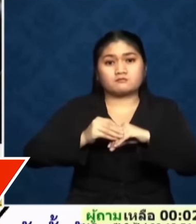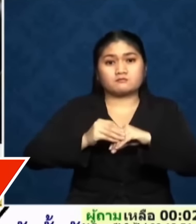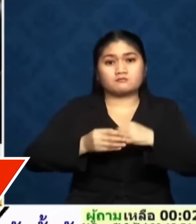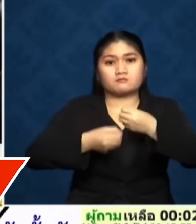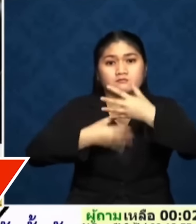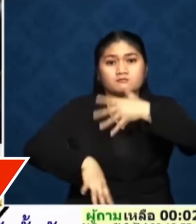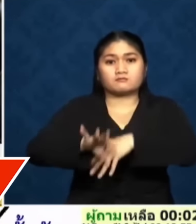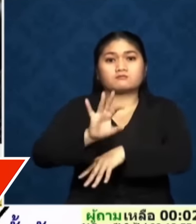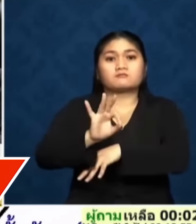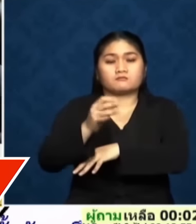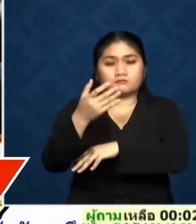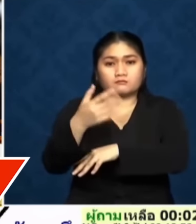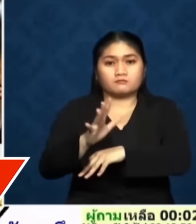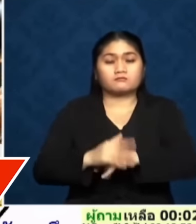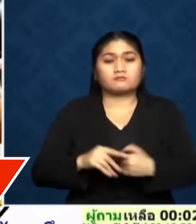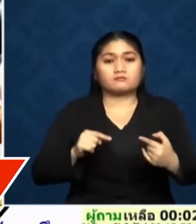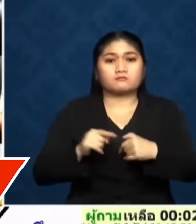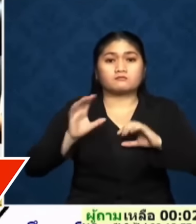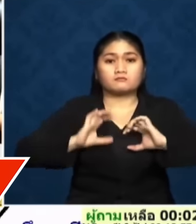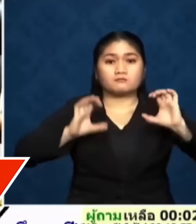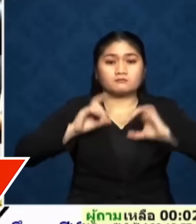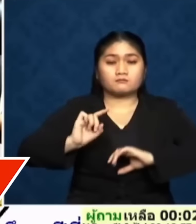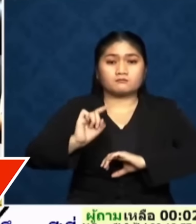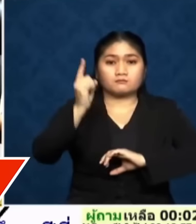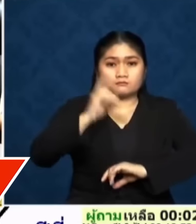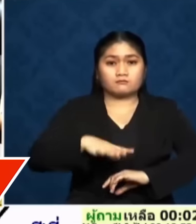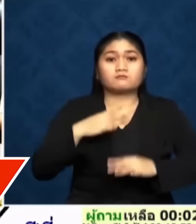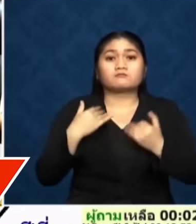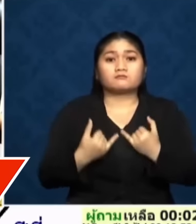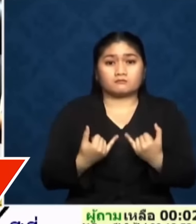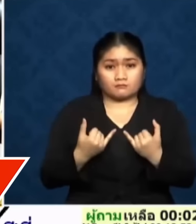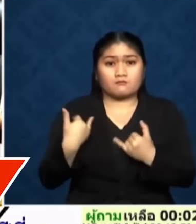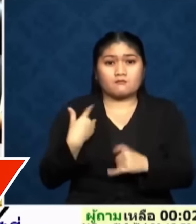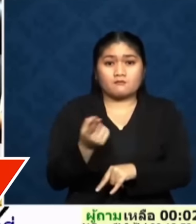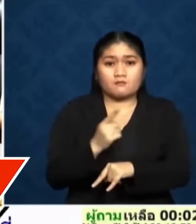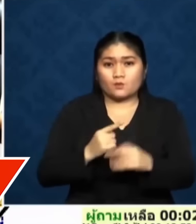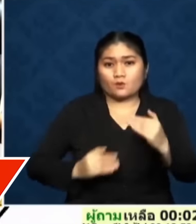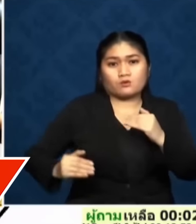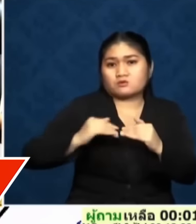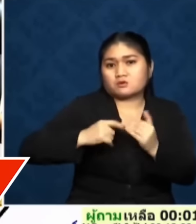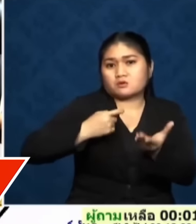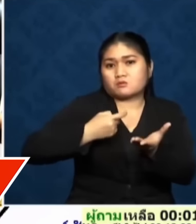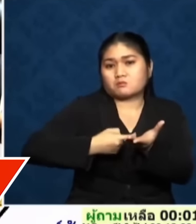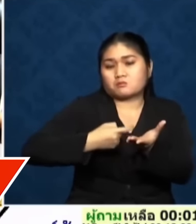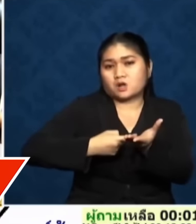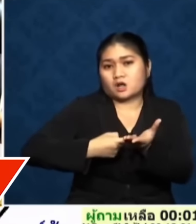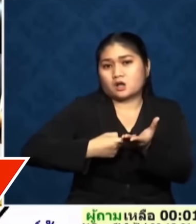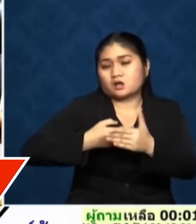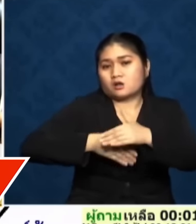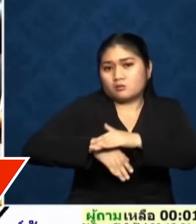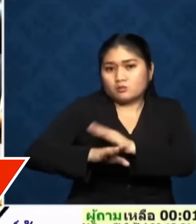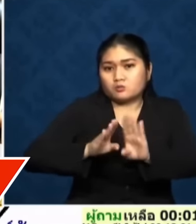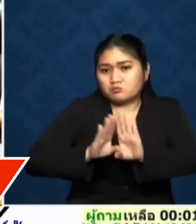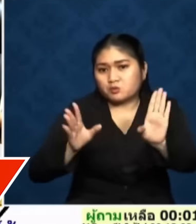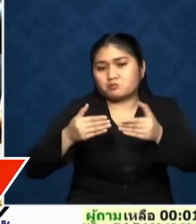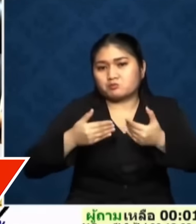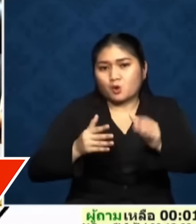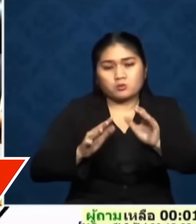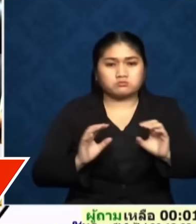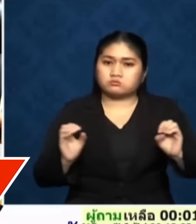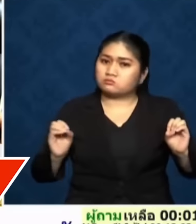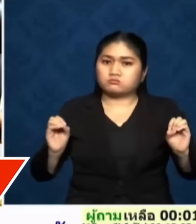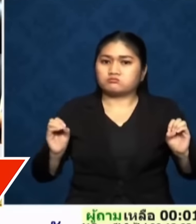ในรัฐบาลชุดใหม่แล้วก็มีผู้ต้องหาบางรายนะครับก็ไม่ได้รับสิทธิในการประกันตัวนะครับสถานการณ์เรื่องการพิจารณา